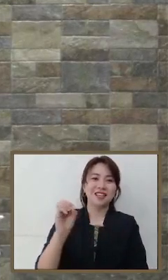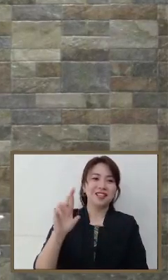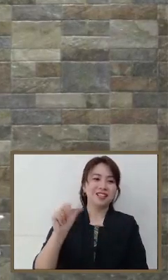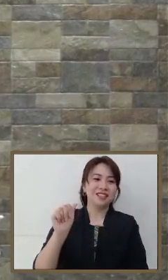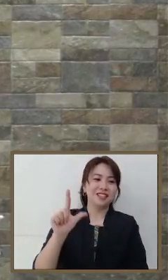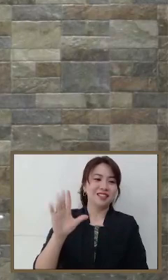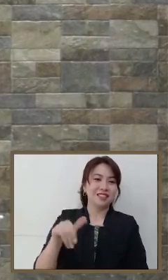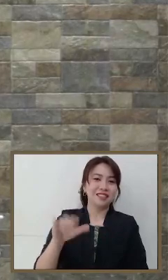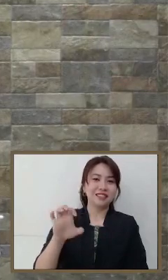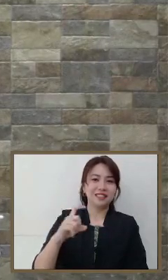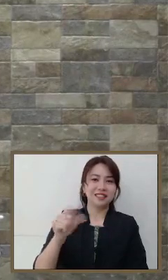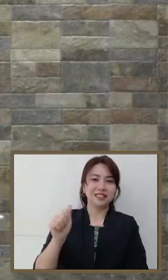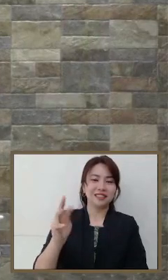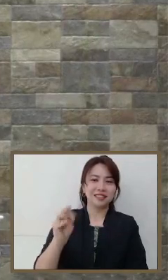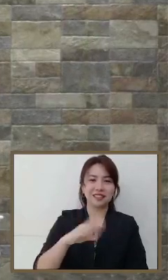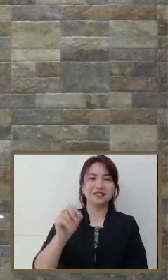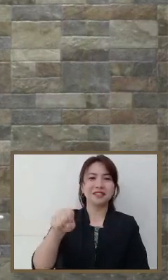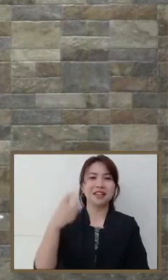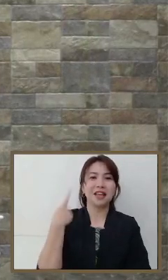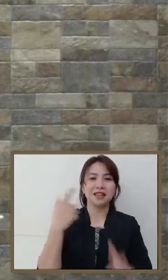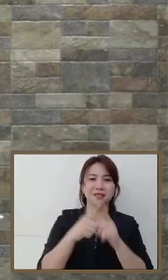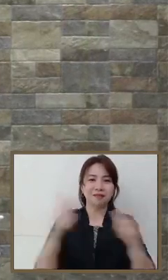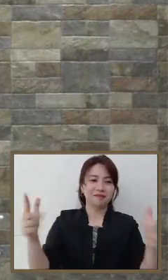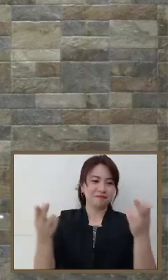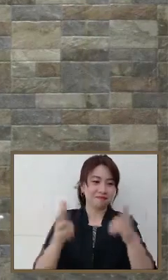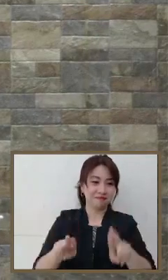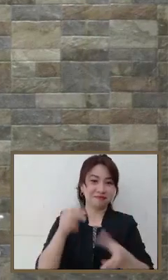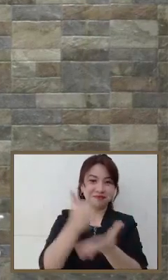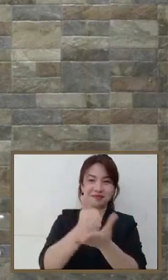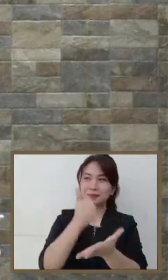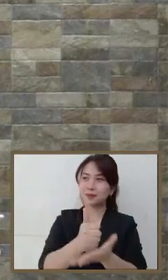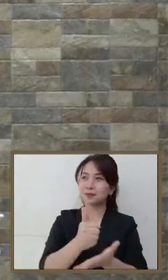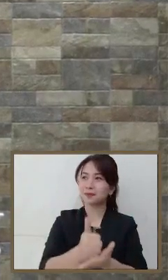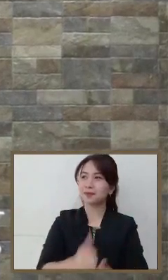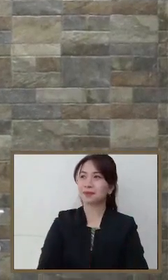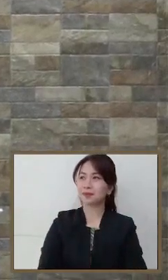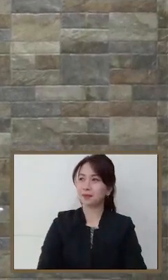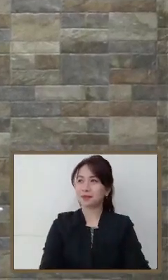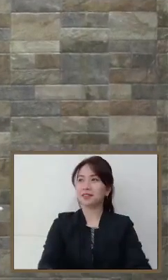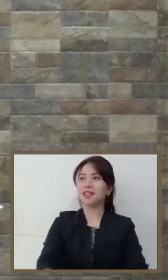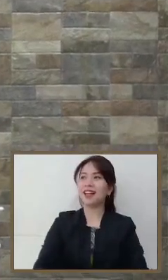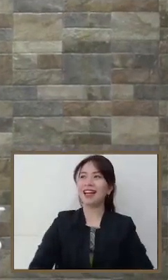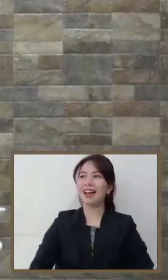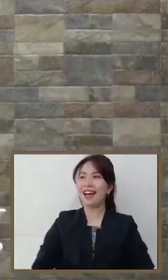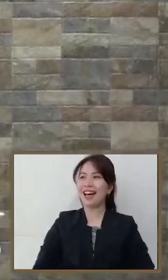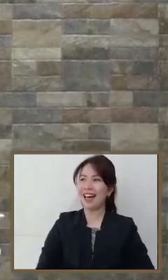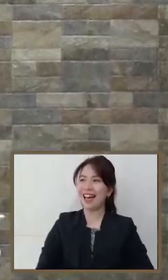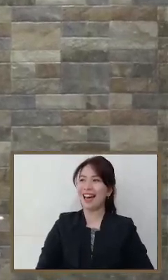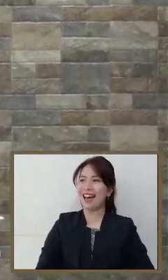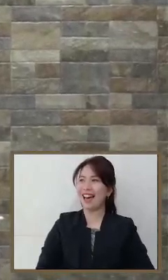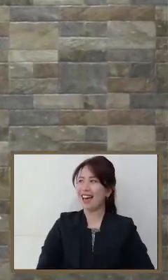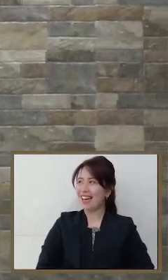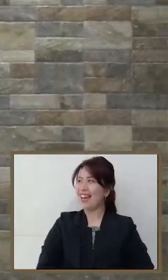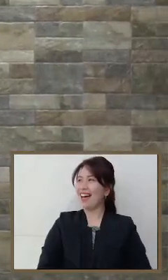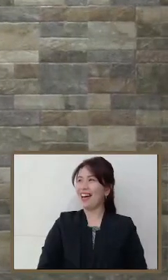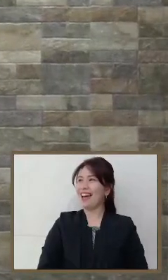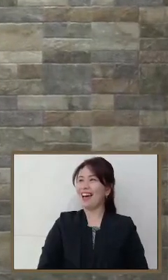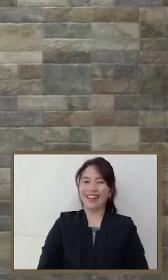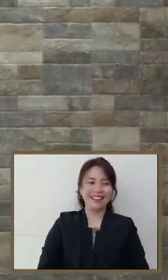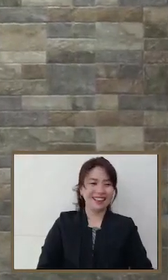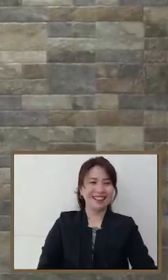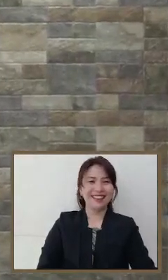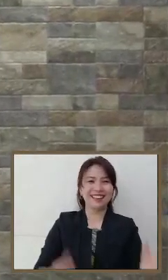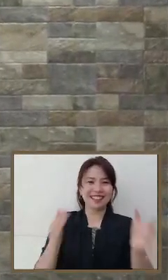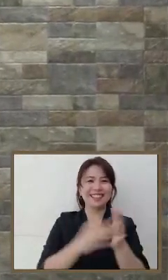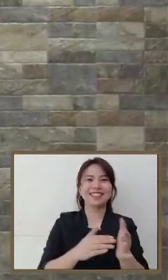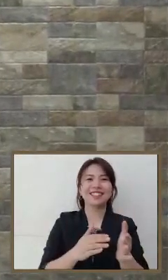ay indikasyon na merong magandang nangyari sa tingin po nila Okay po isa